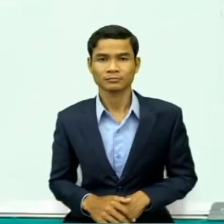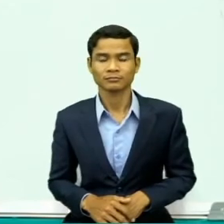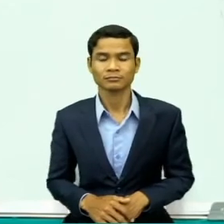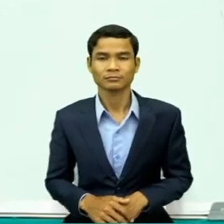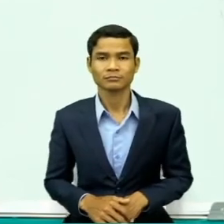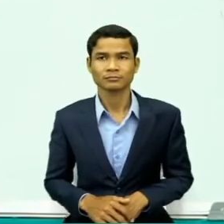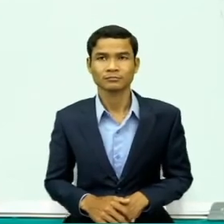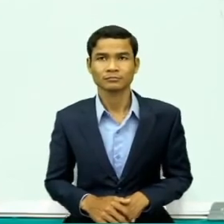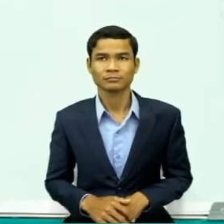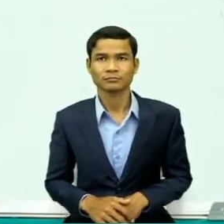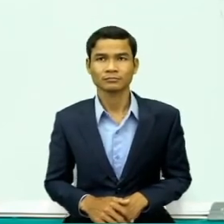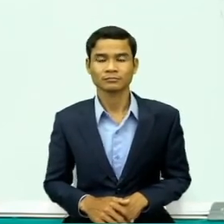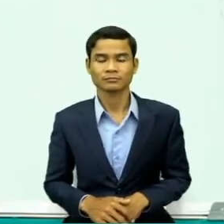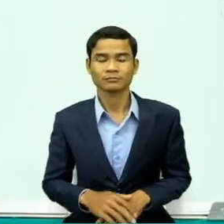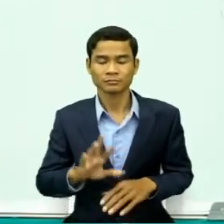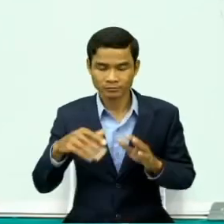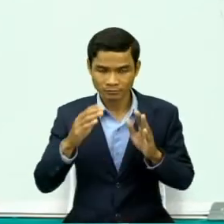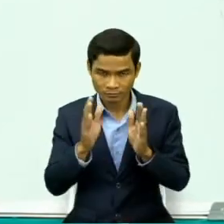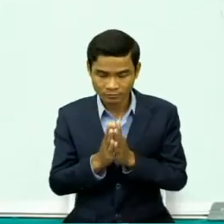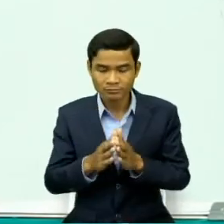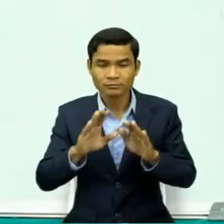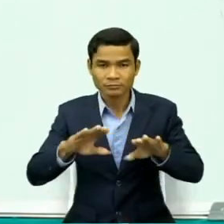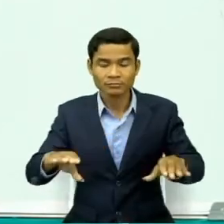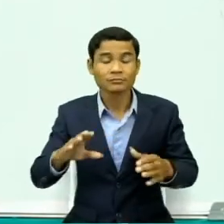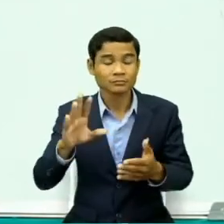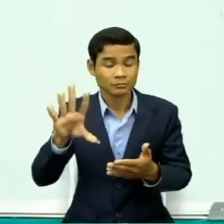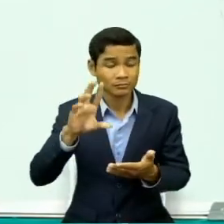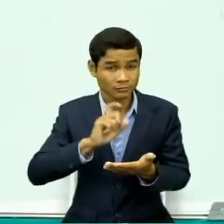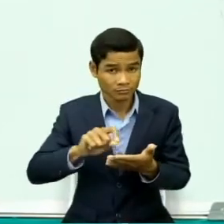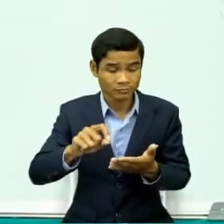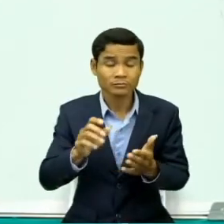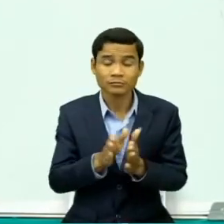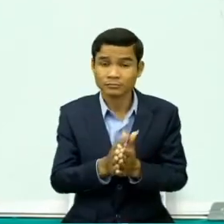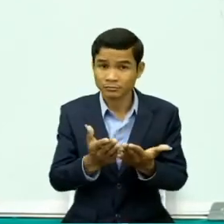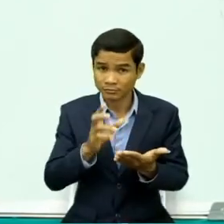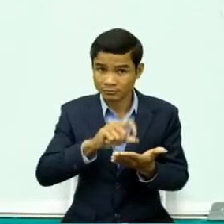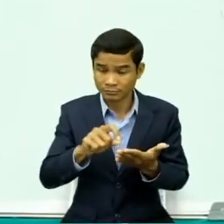chà ạ con sẽ đã cho con sẽ phải con phòng ná